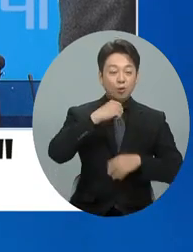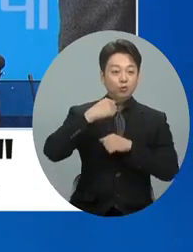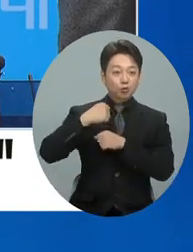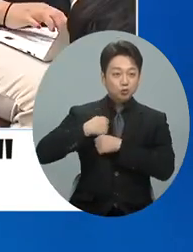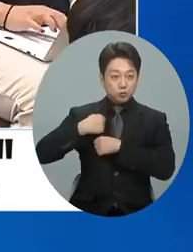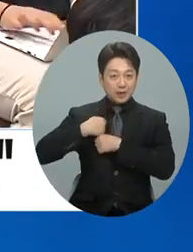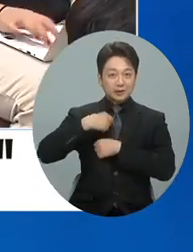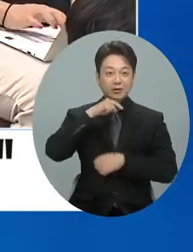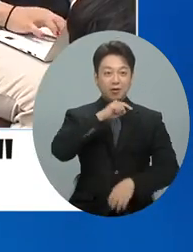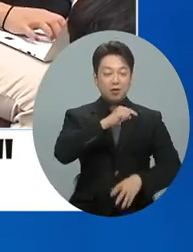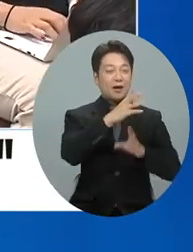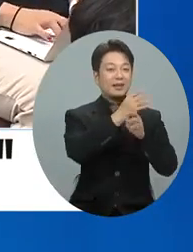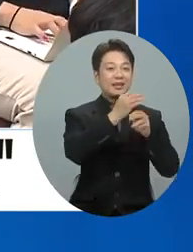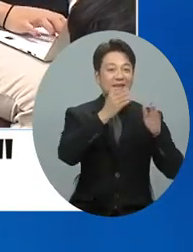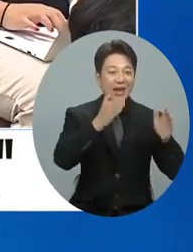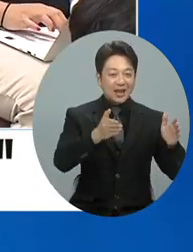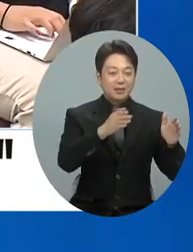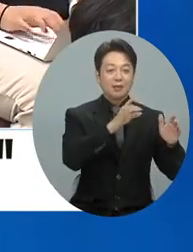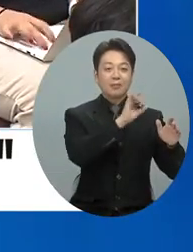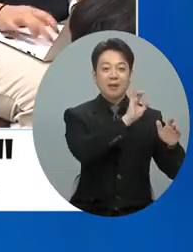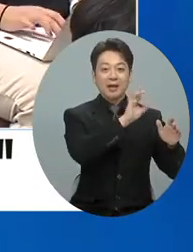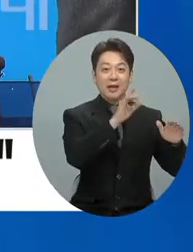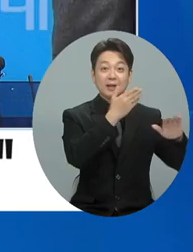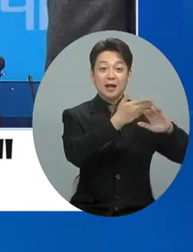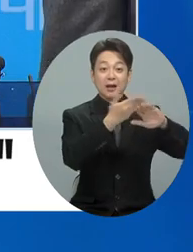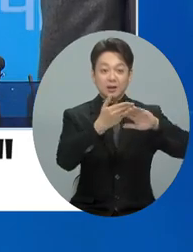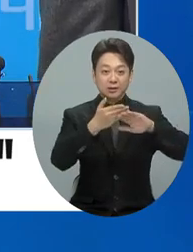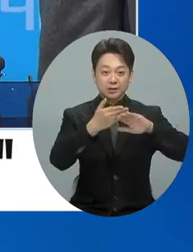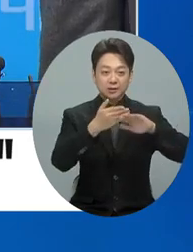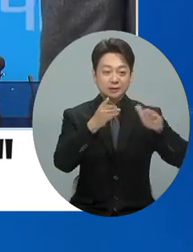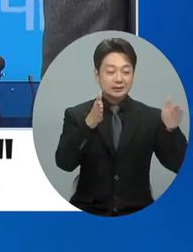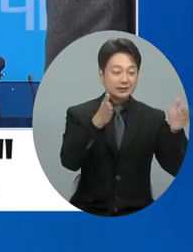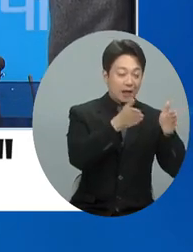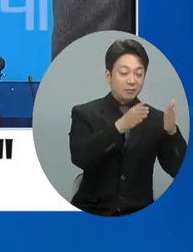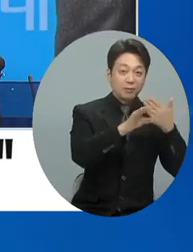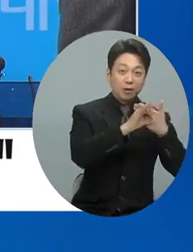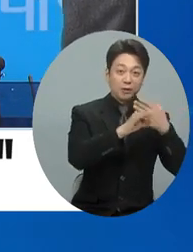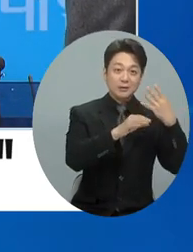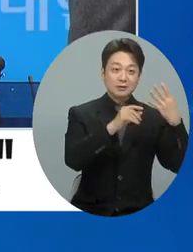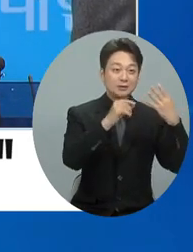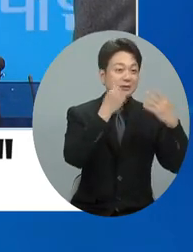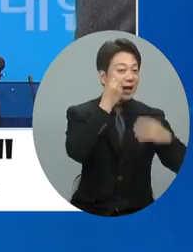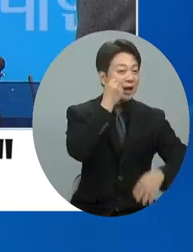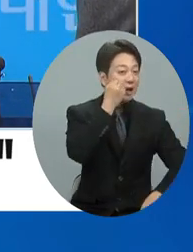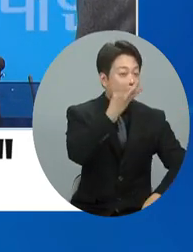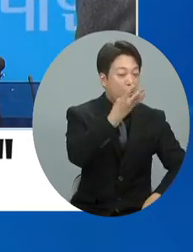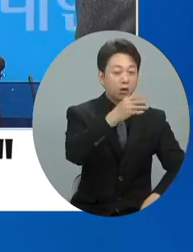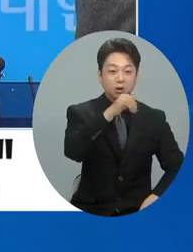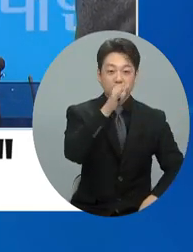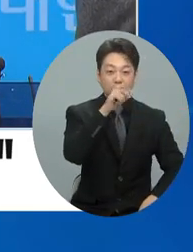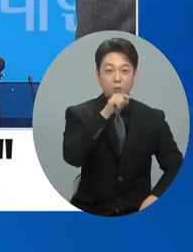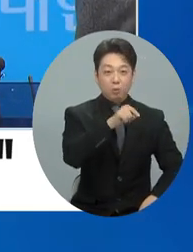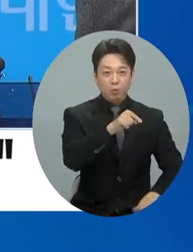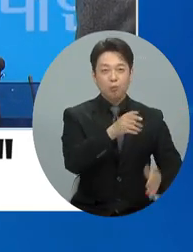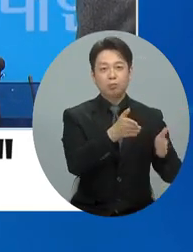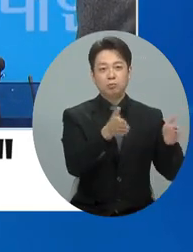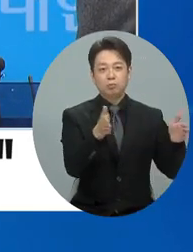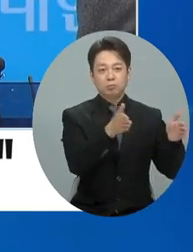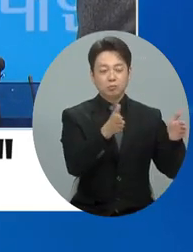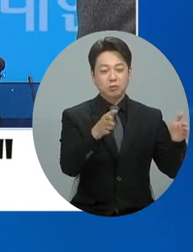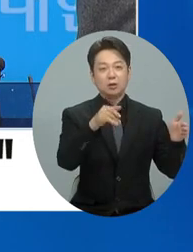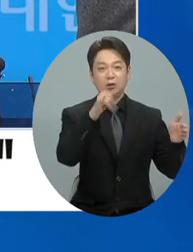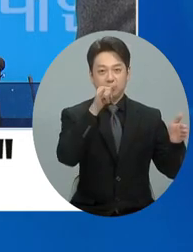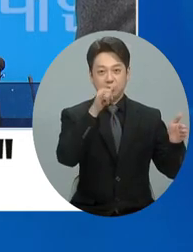이제 최근에 그 단기 징병이 4개월이었는데 이제 중국하고 관계가 심각해지니까 좀 늘리긴 합니다만